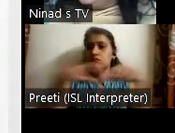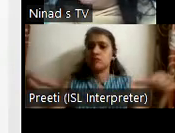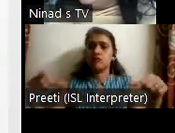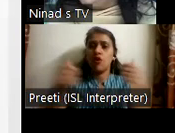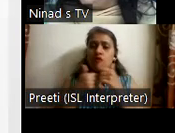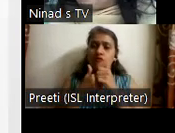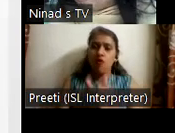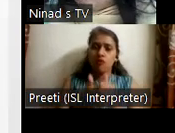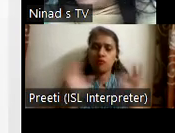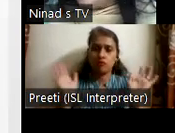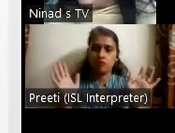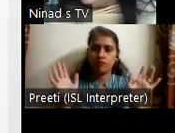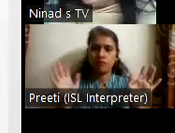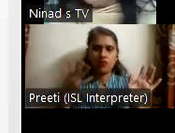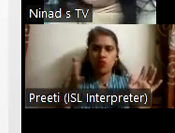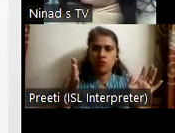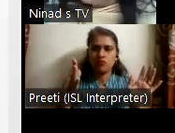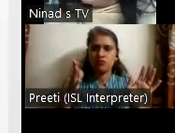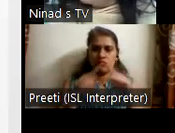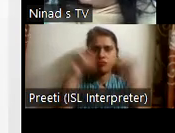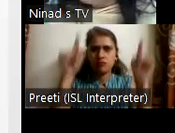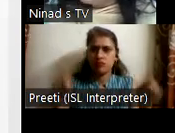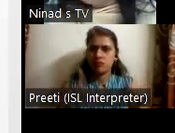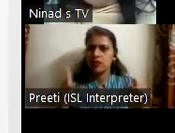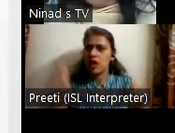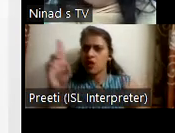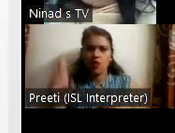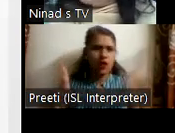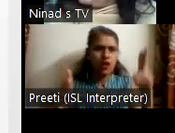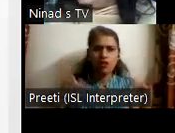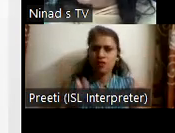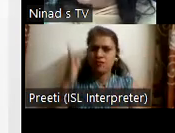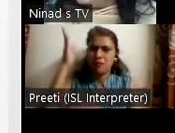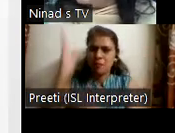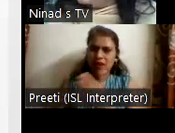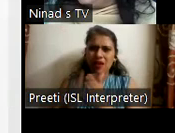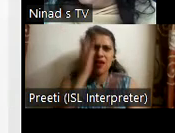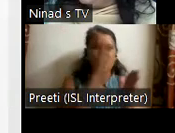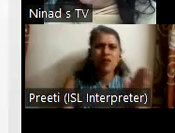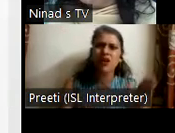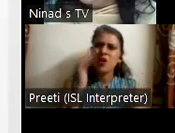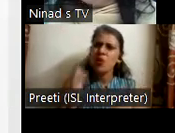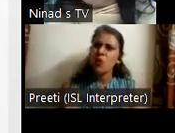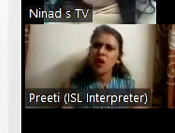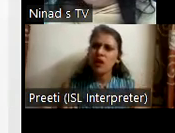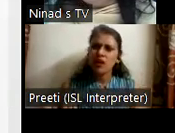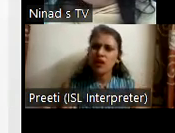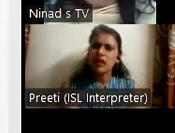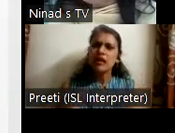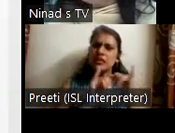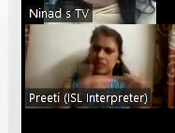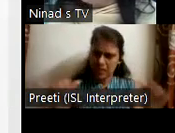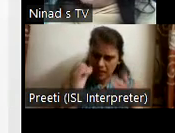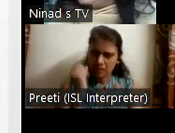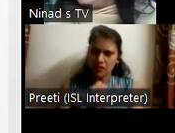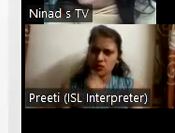वो क्या बोलेगा, अरे मुझे प्लीज काट के यहाँ वहां से काट के मुझे स्क्वायर बनाओ. ये कहाँ तक लाजमी है, So all these, so that